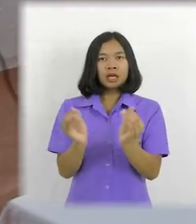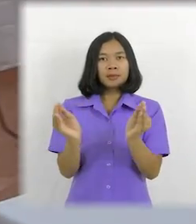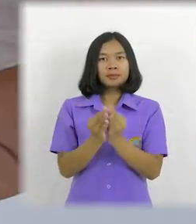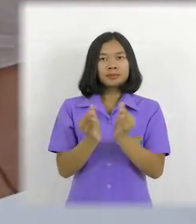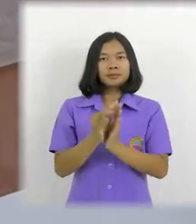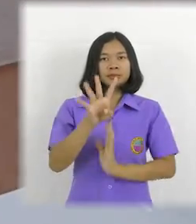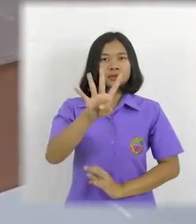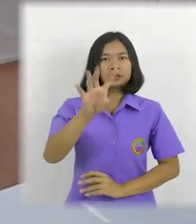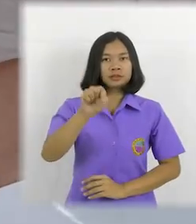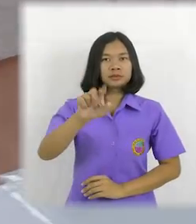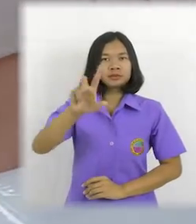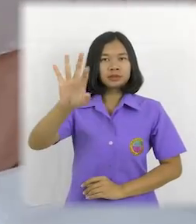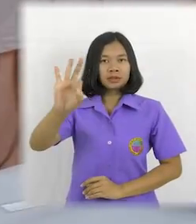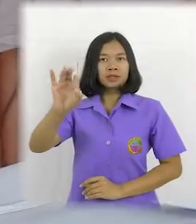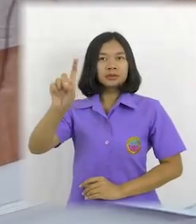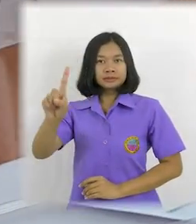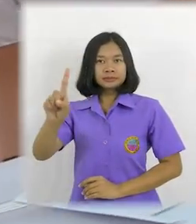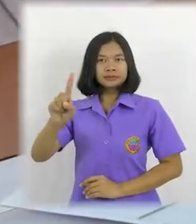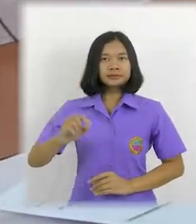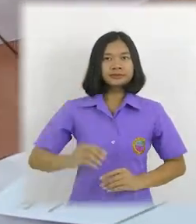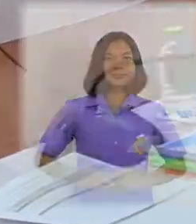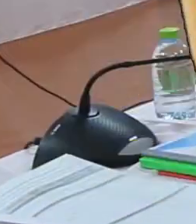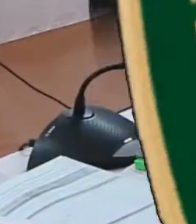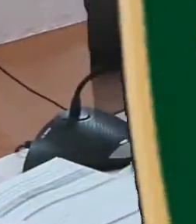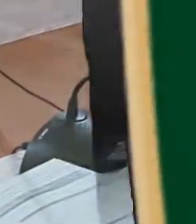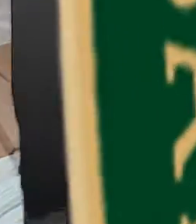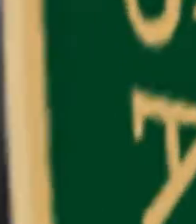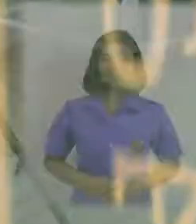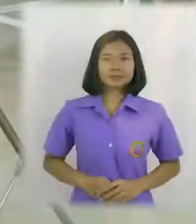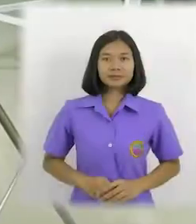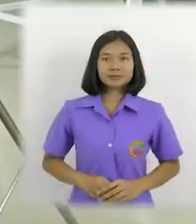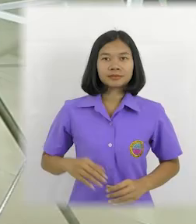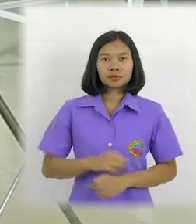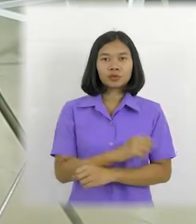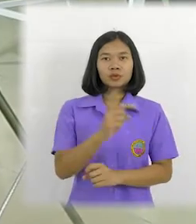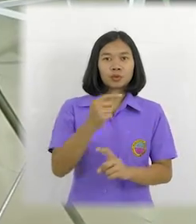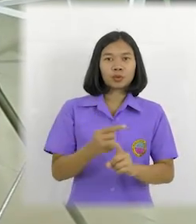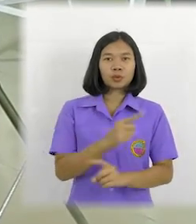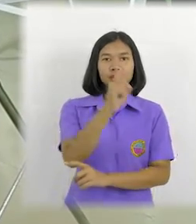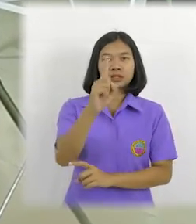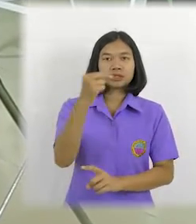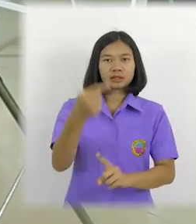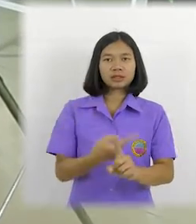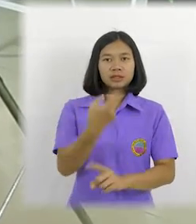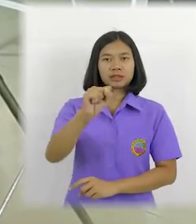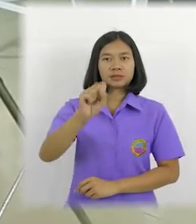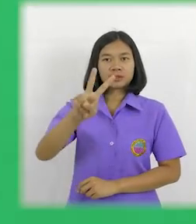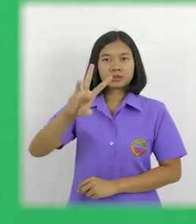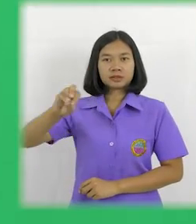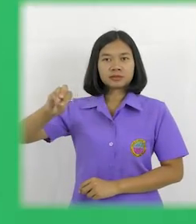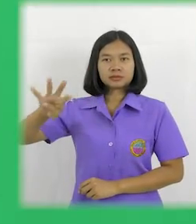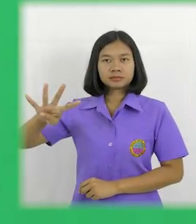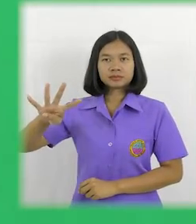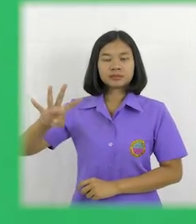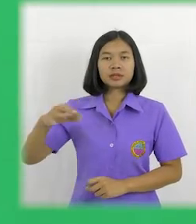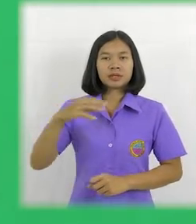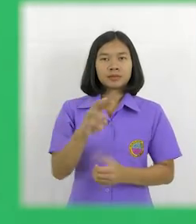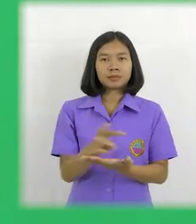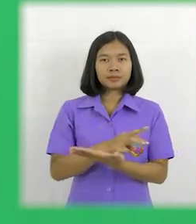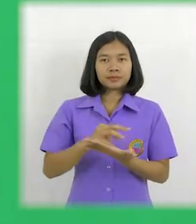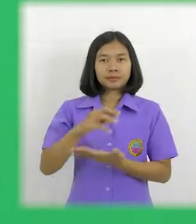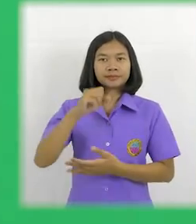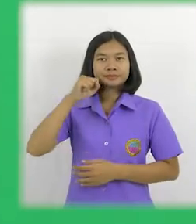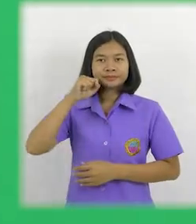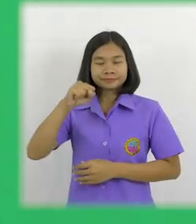รโดยได้รับคะแนนประเมิน 4.91 คะแนนวันที่1ตุลาคม2564มหาวิทยาลัยราชภัฏสกล